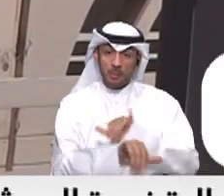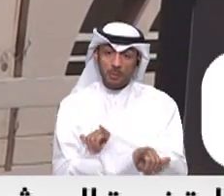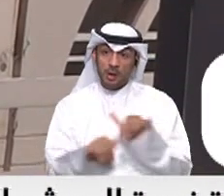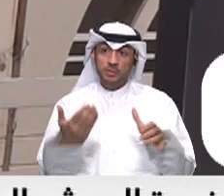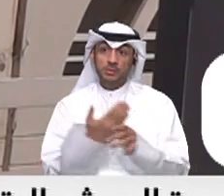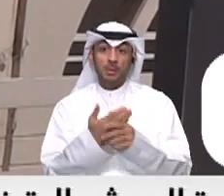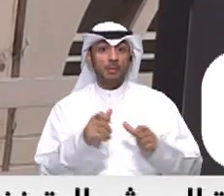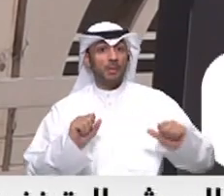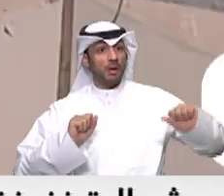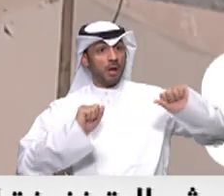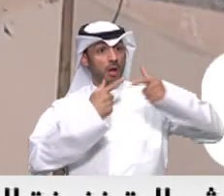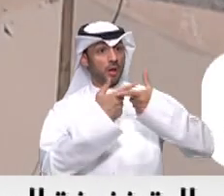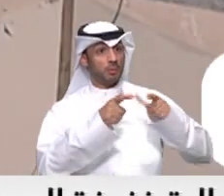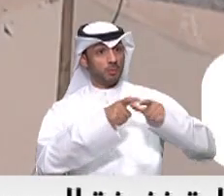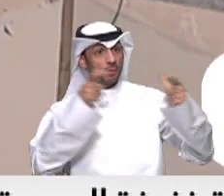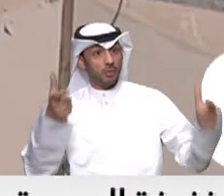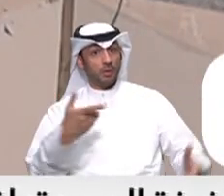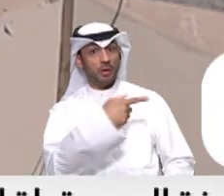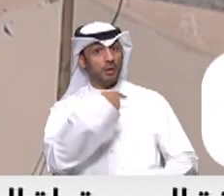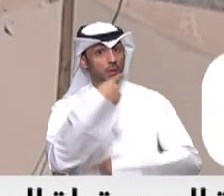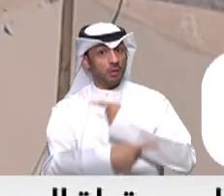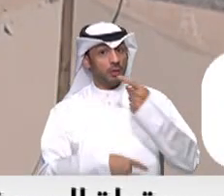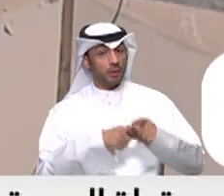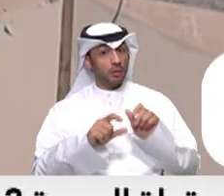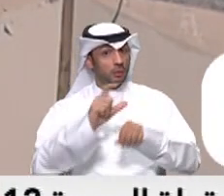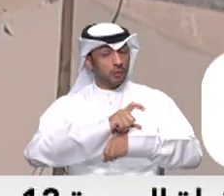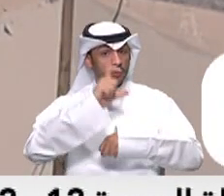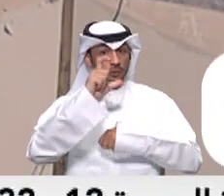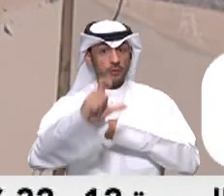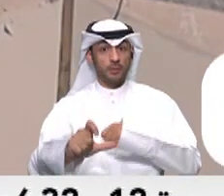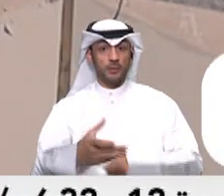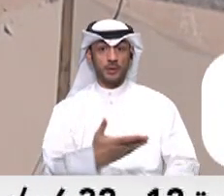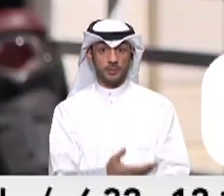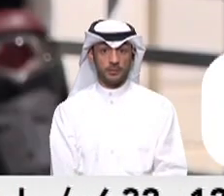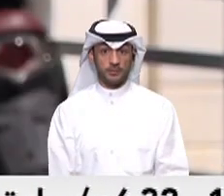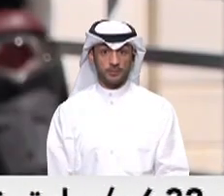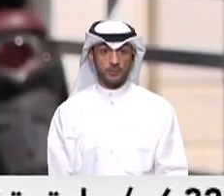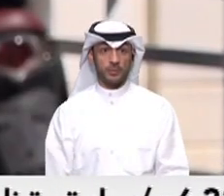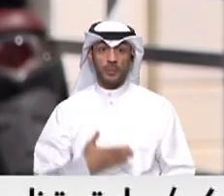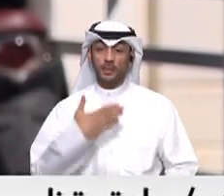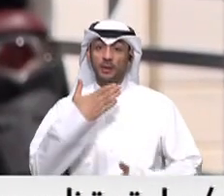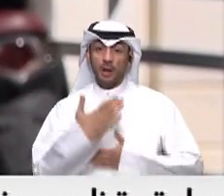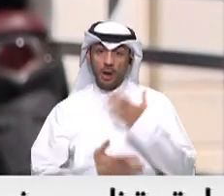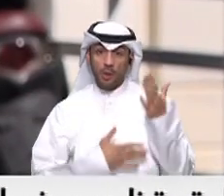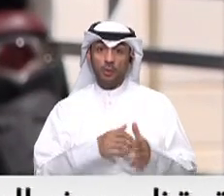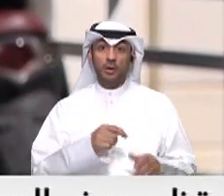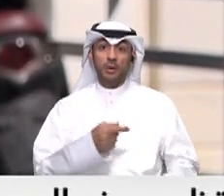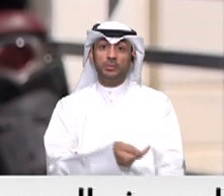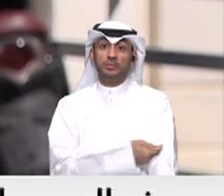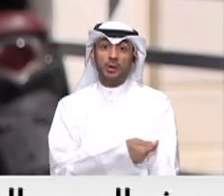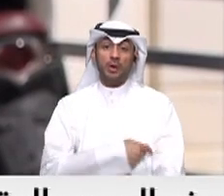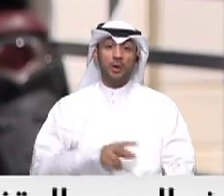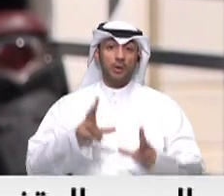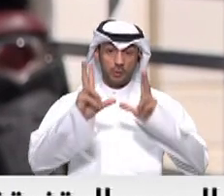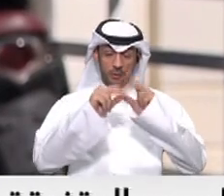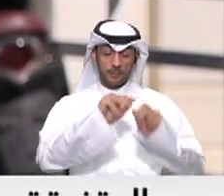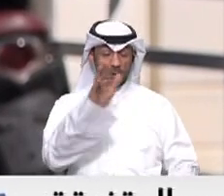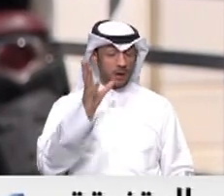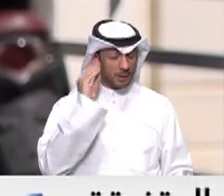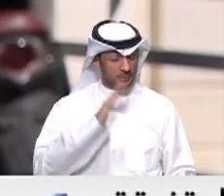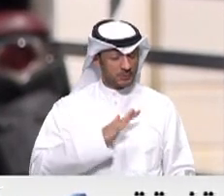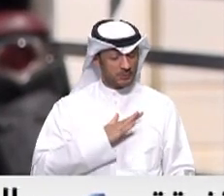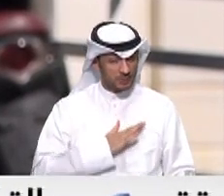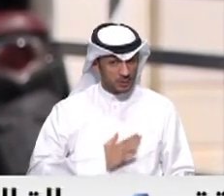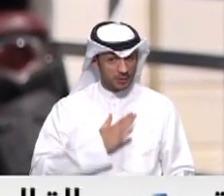حرب كهذه إذا ما استمرت طويلا. يحاول القطاع الصحي في لبنان أن يصمد